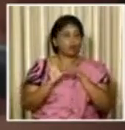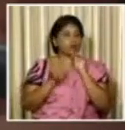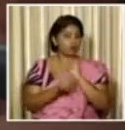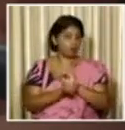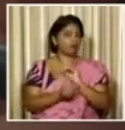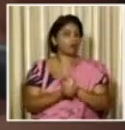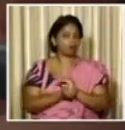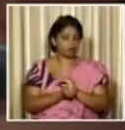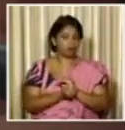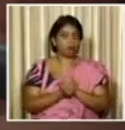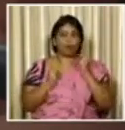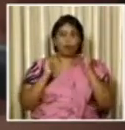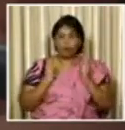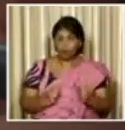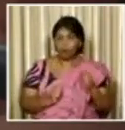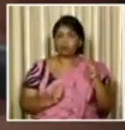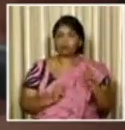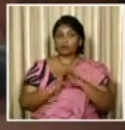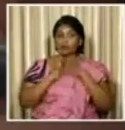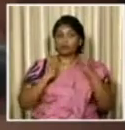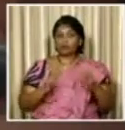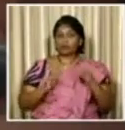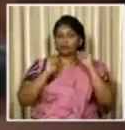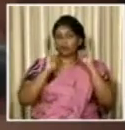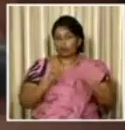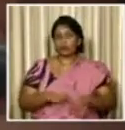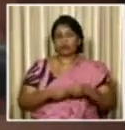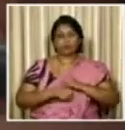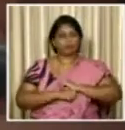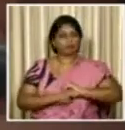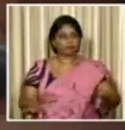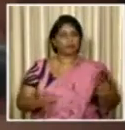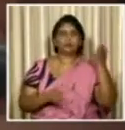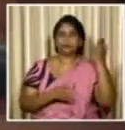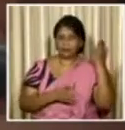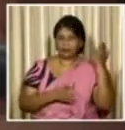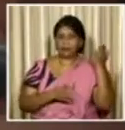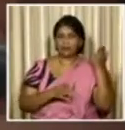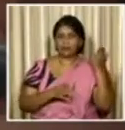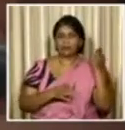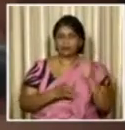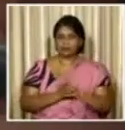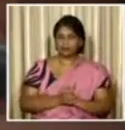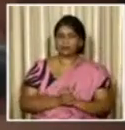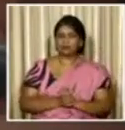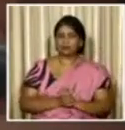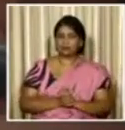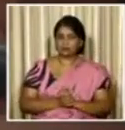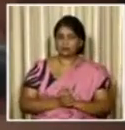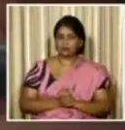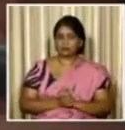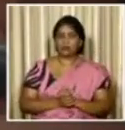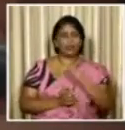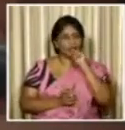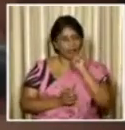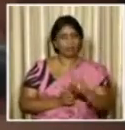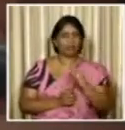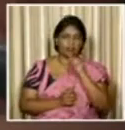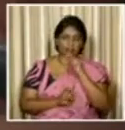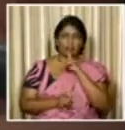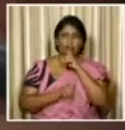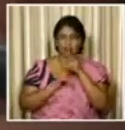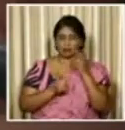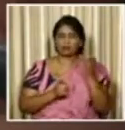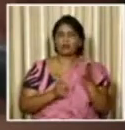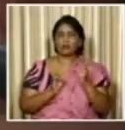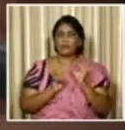karaganna tibuna putuwe oya taram wasuru helanne nathuwa ohu putuwe wasuru helanna patan gatta meka etta katha